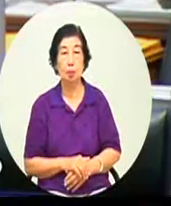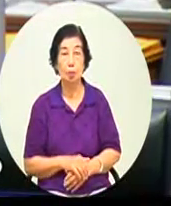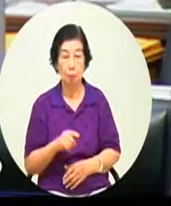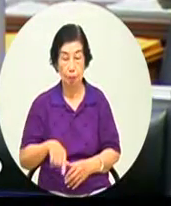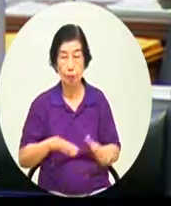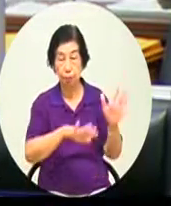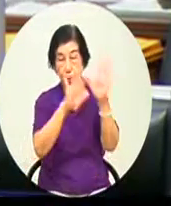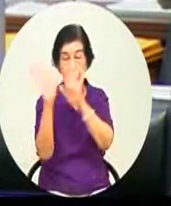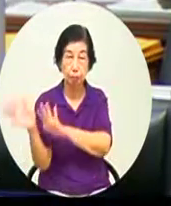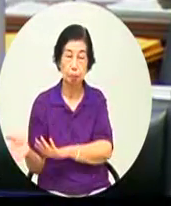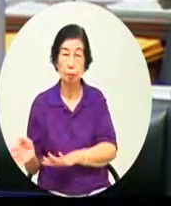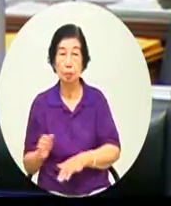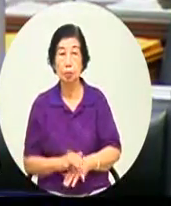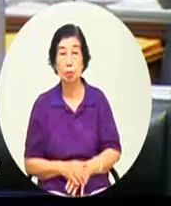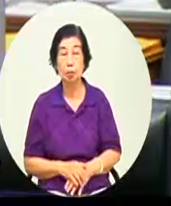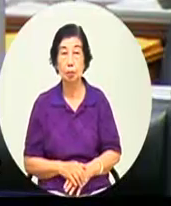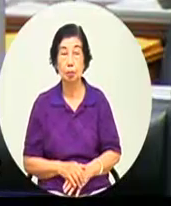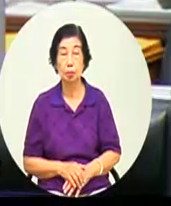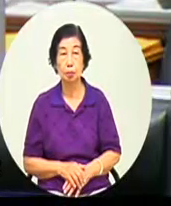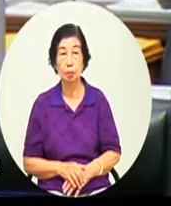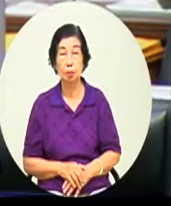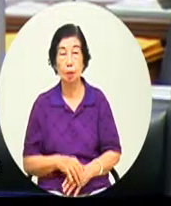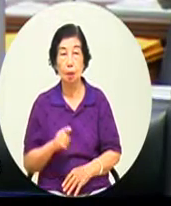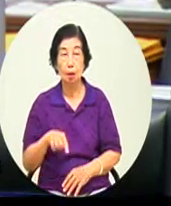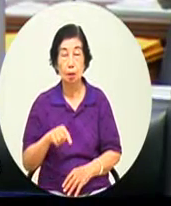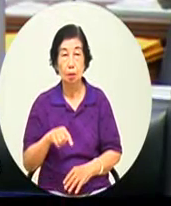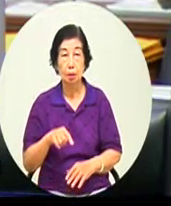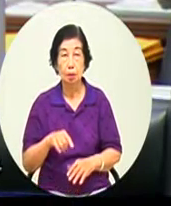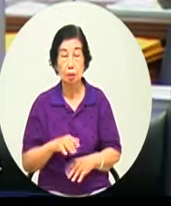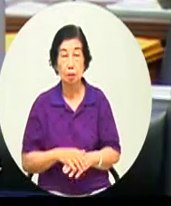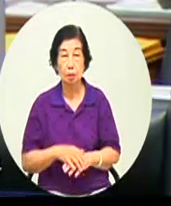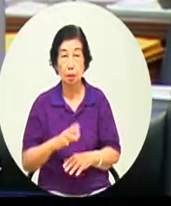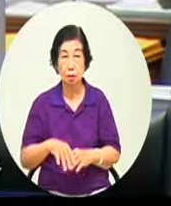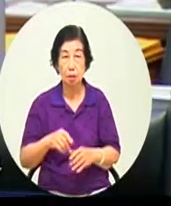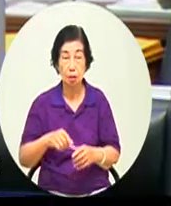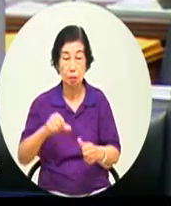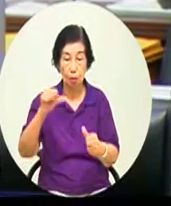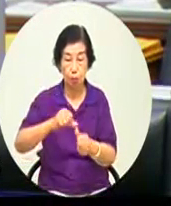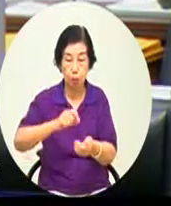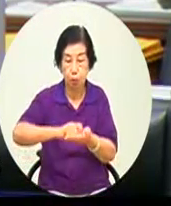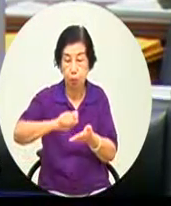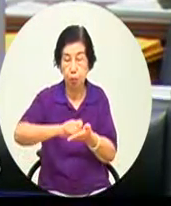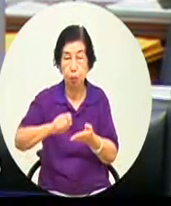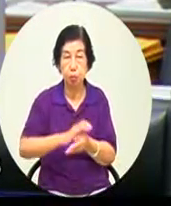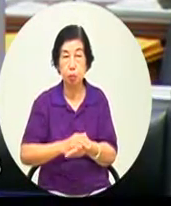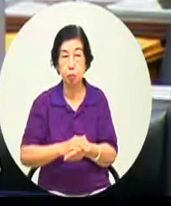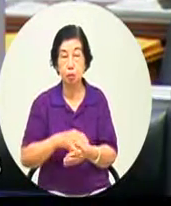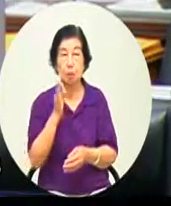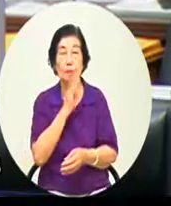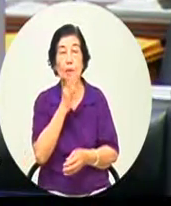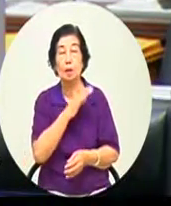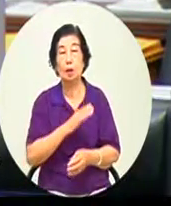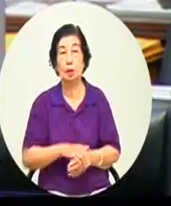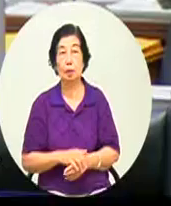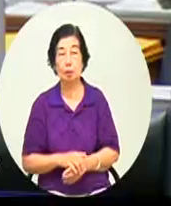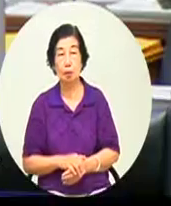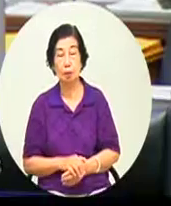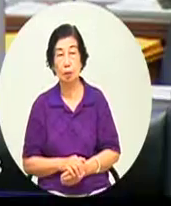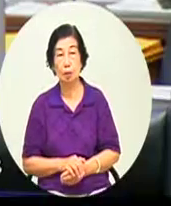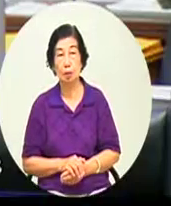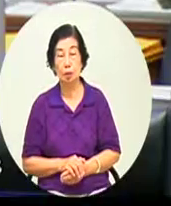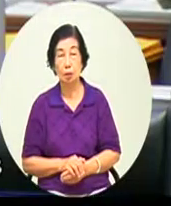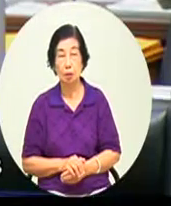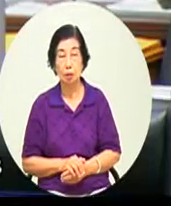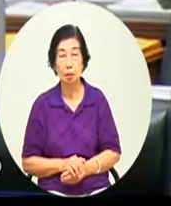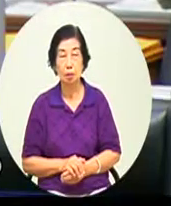下，其实你似乎在现在的状况来讲，开再多单都没有用。哦，那到底状况是怎么样？我先来比较一